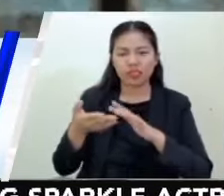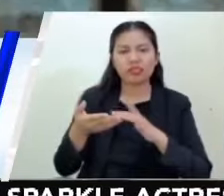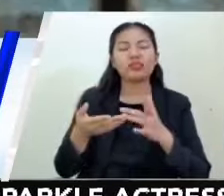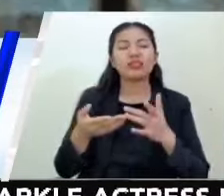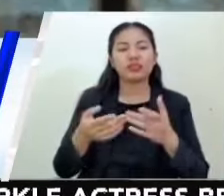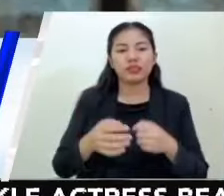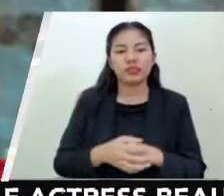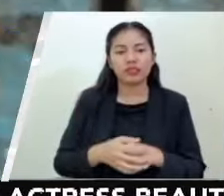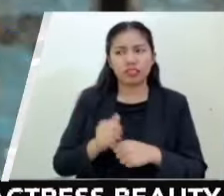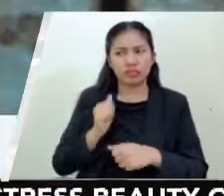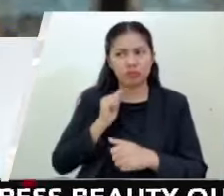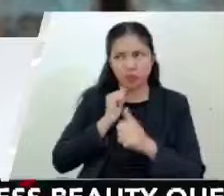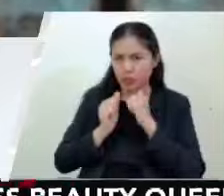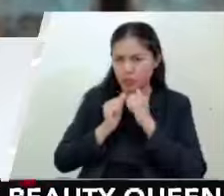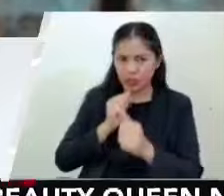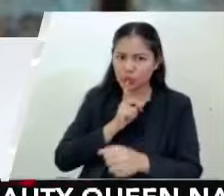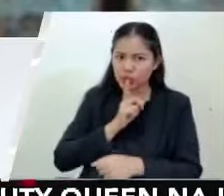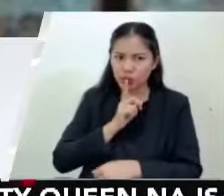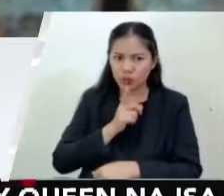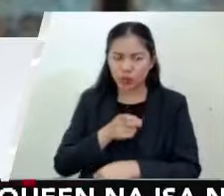kanya. Isusundo po ako nun.